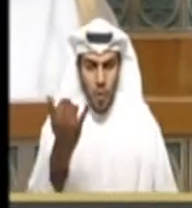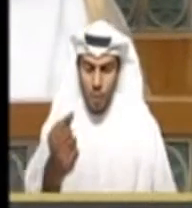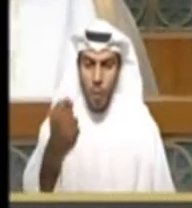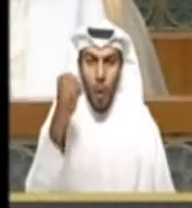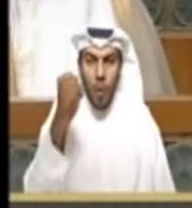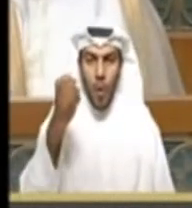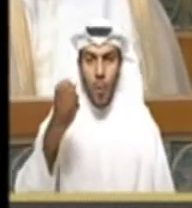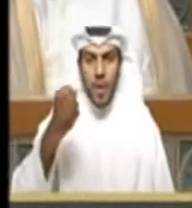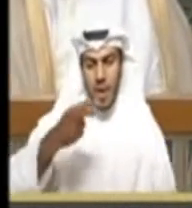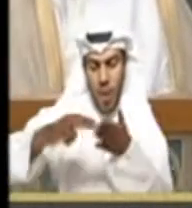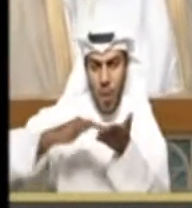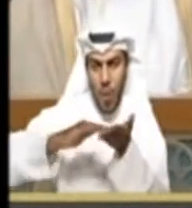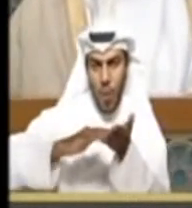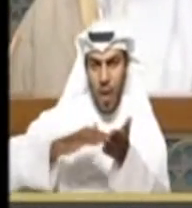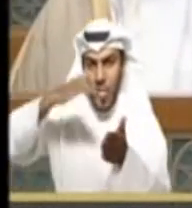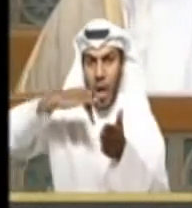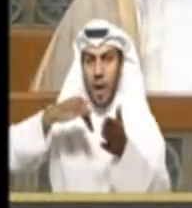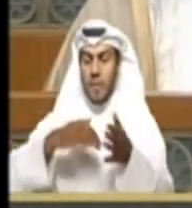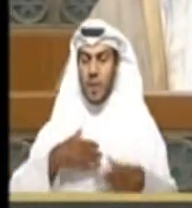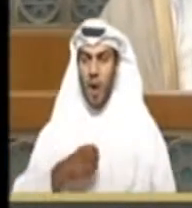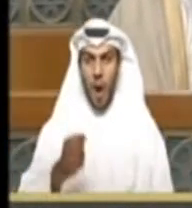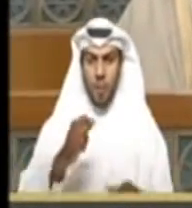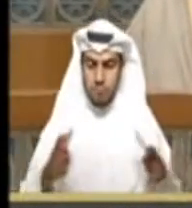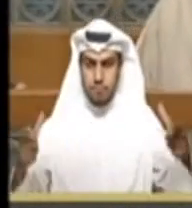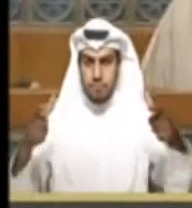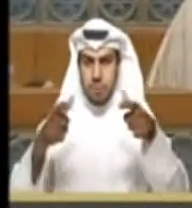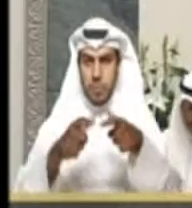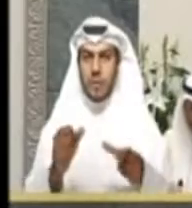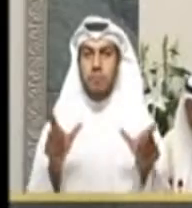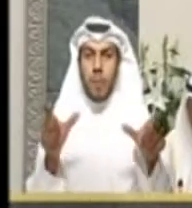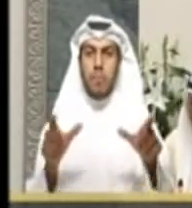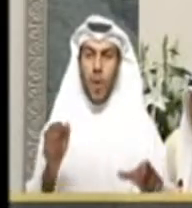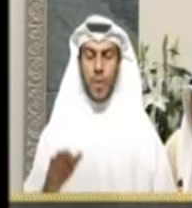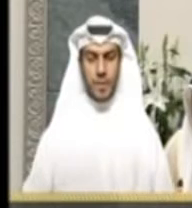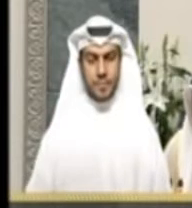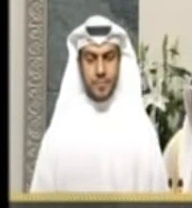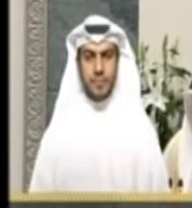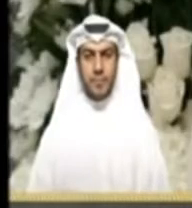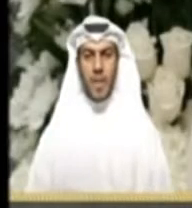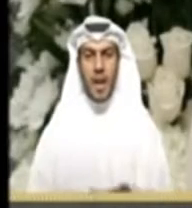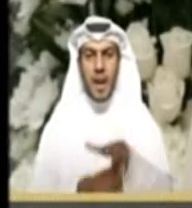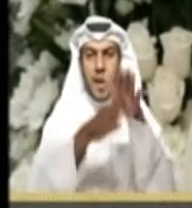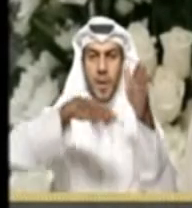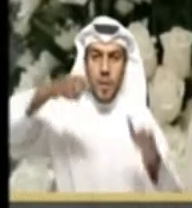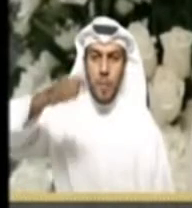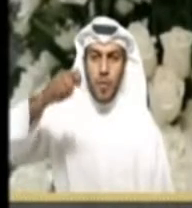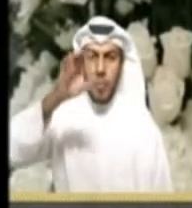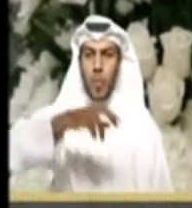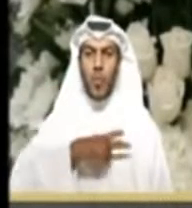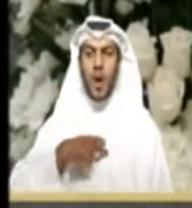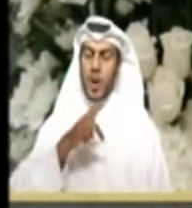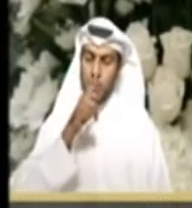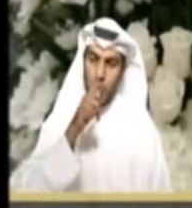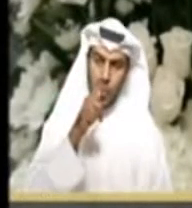الداخلية ودرعها الواقي وسورها الحامي. رئيس مجلس الأمة مرزوق الغانم ألقى